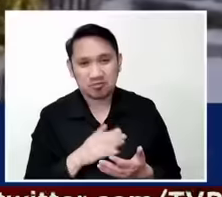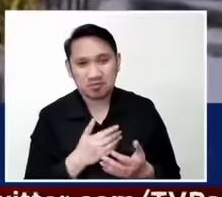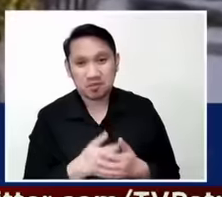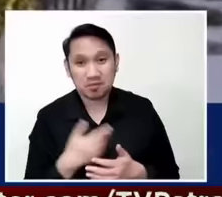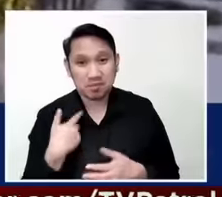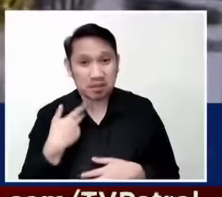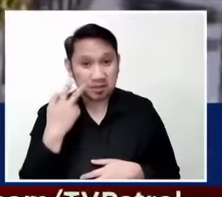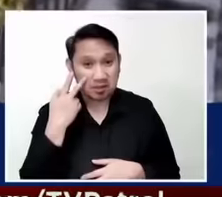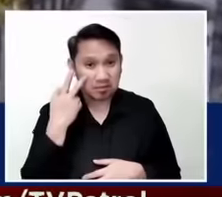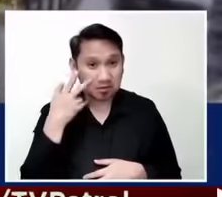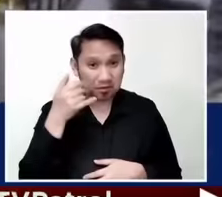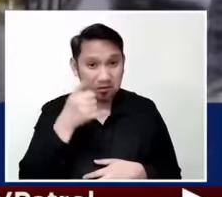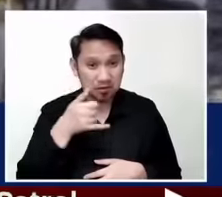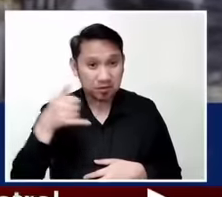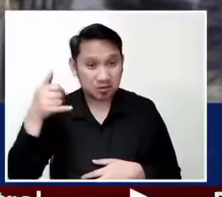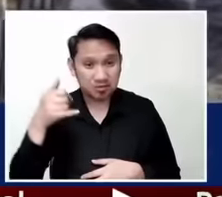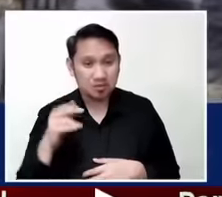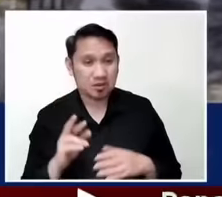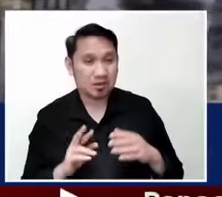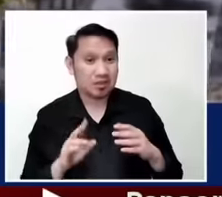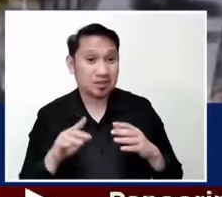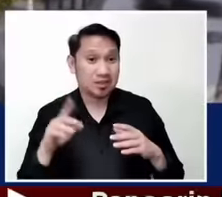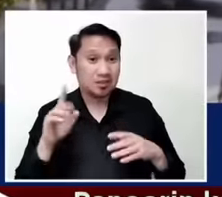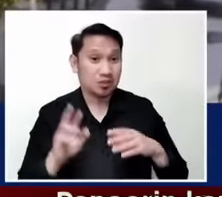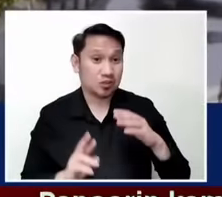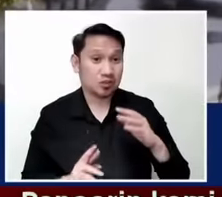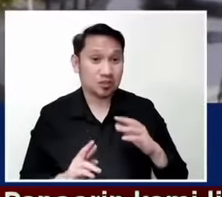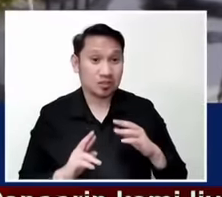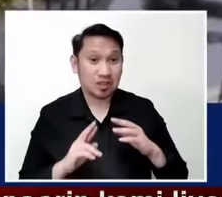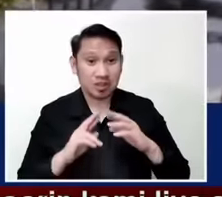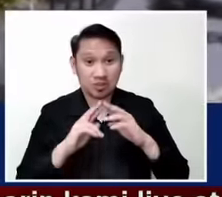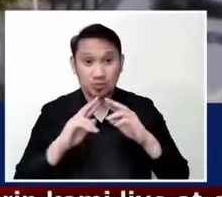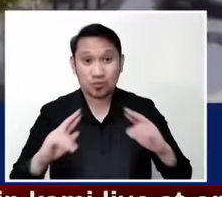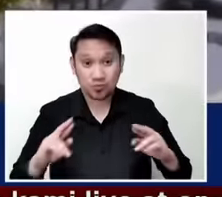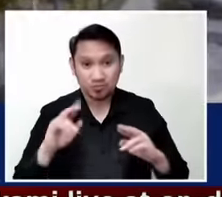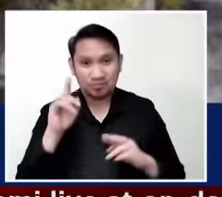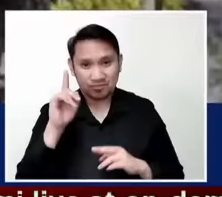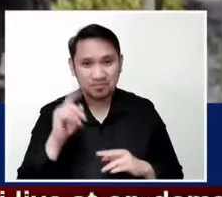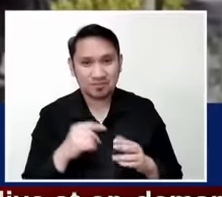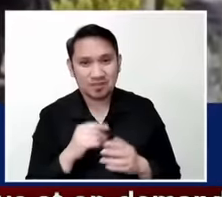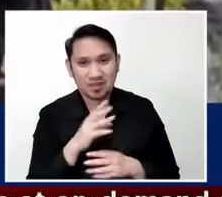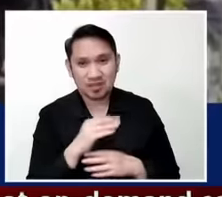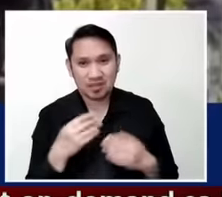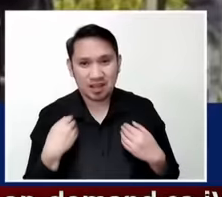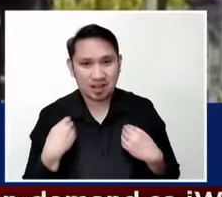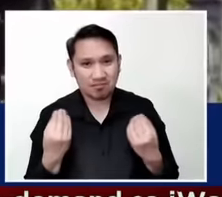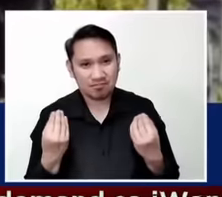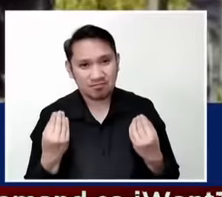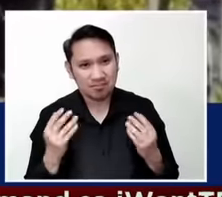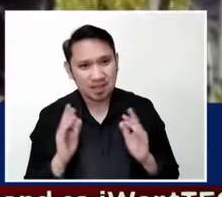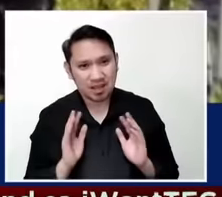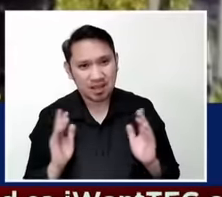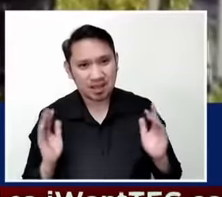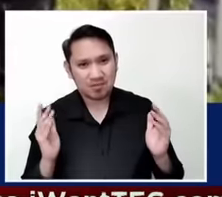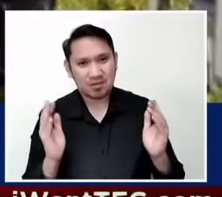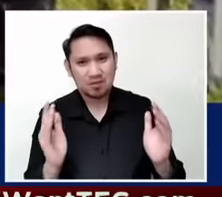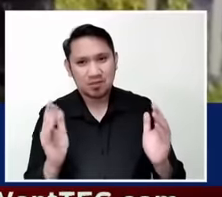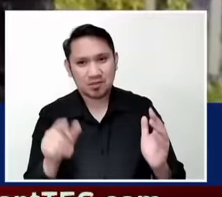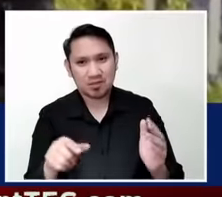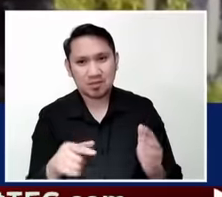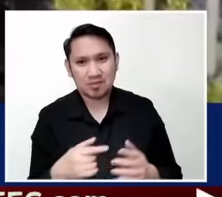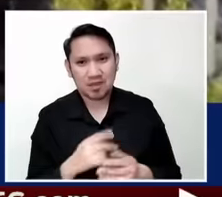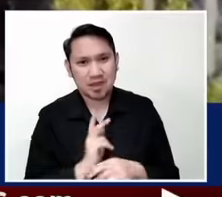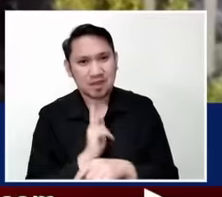na sa rooftop ng isang building ang venue ng wedding. Napapaligiran ng mga halaman kung saan nag-bridal walk si Angge